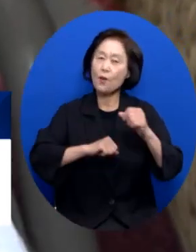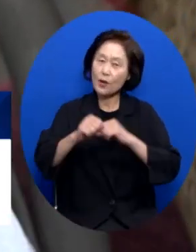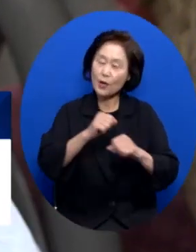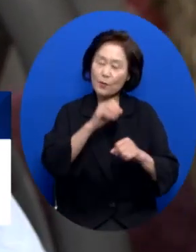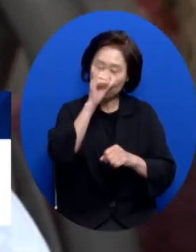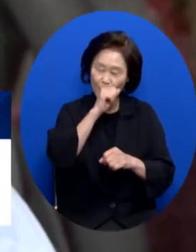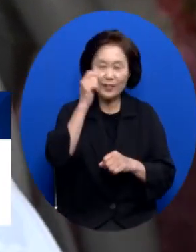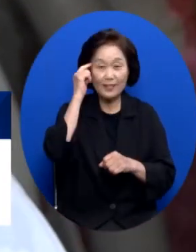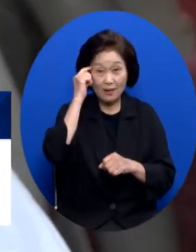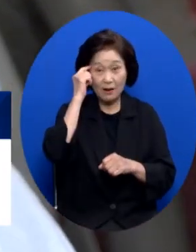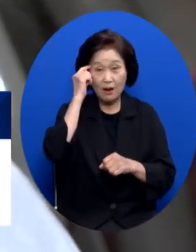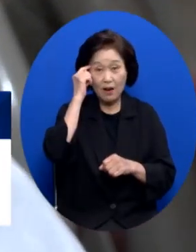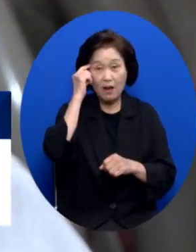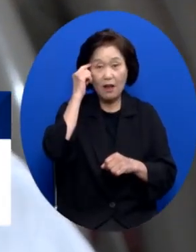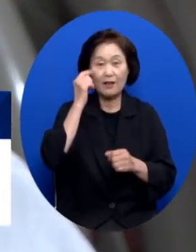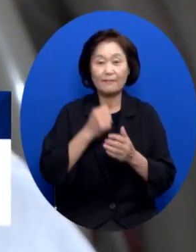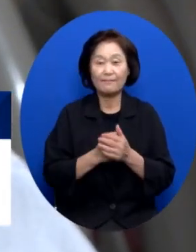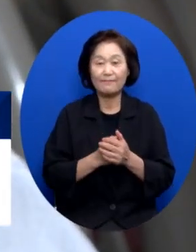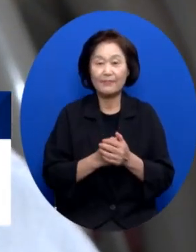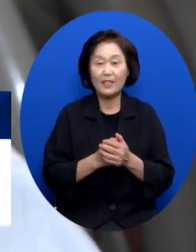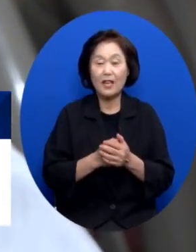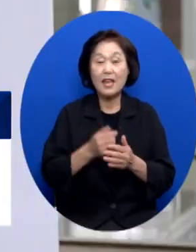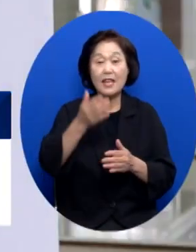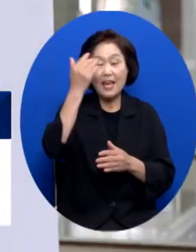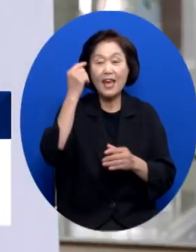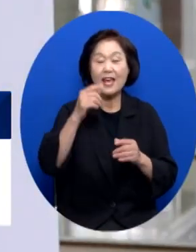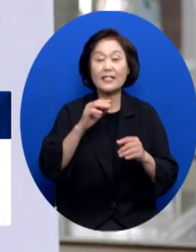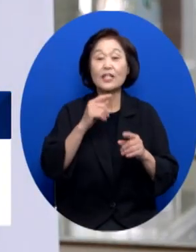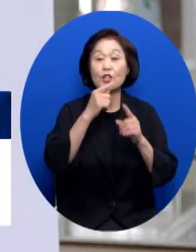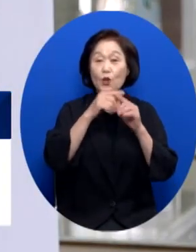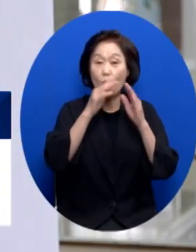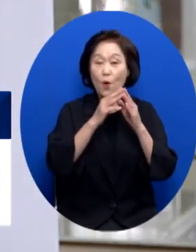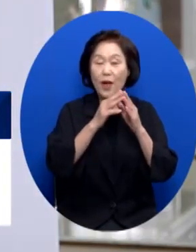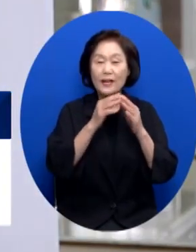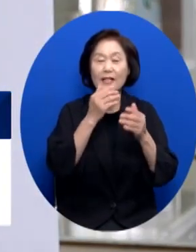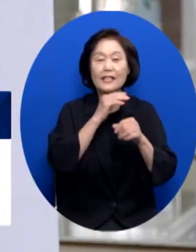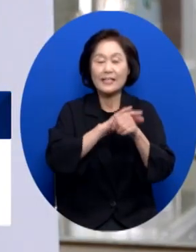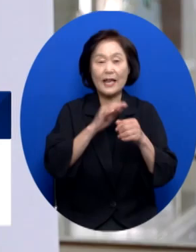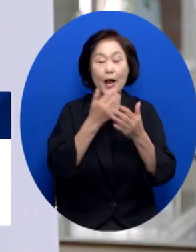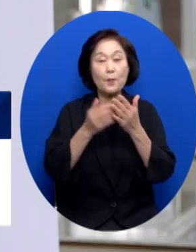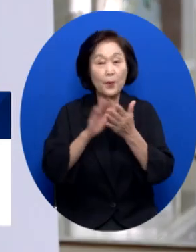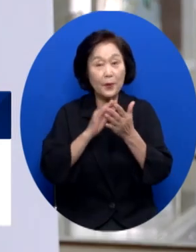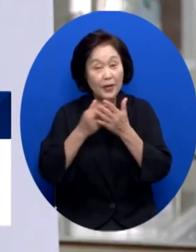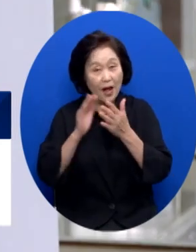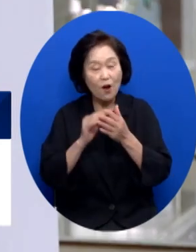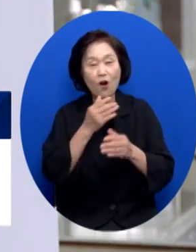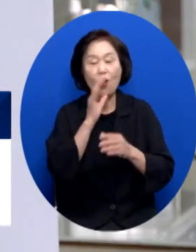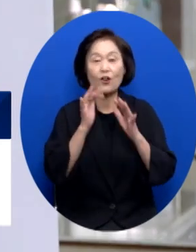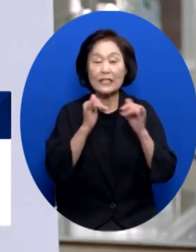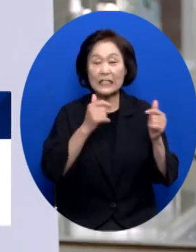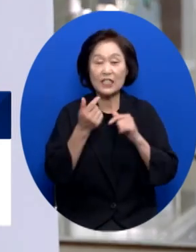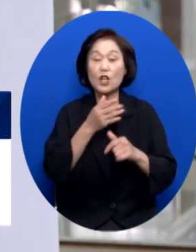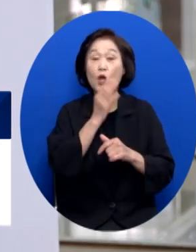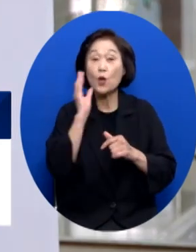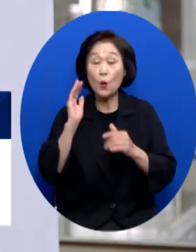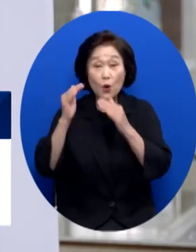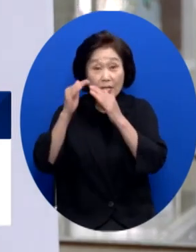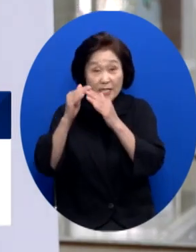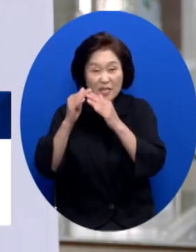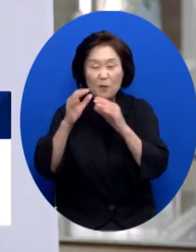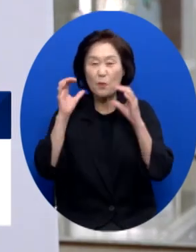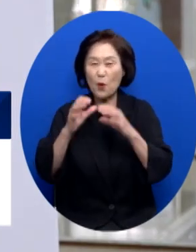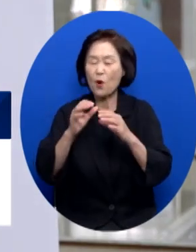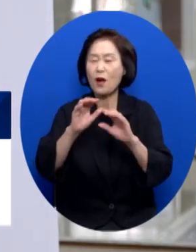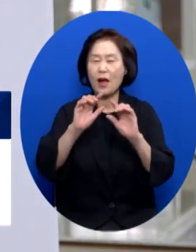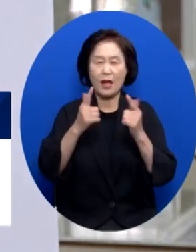좋겠다 싶습니다. 구성전을 우리가 잘 리모델링하고 준비해서 어르신들이 노인정에 모여 있는 것이 아니라 교회에